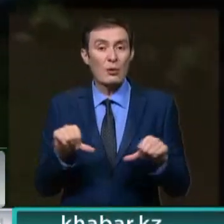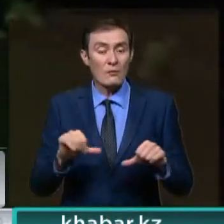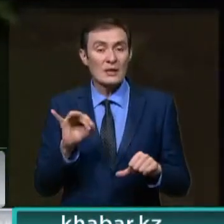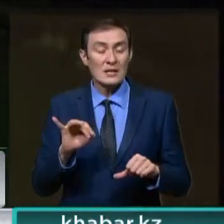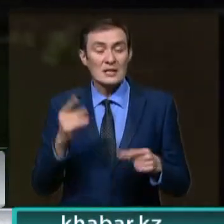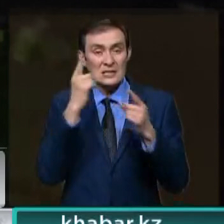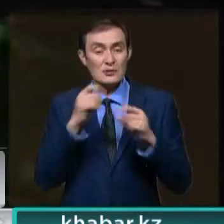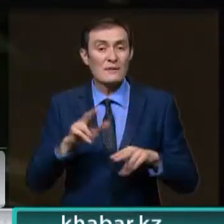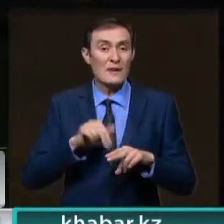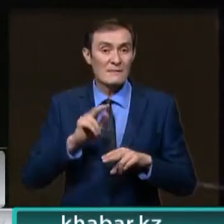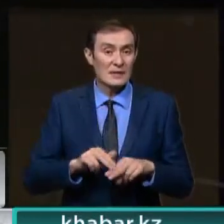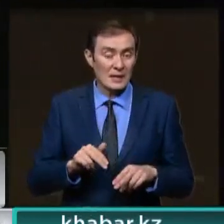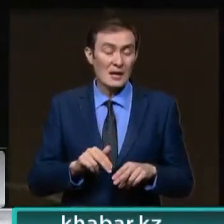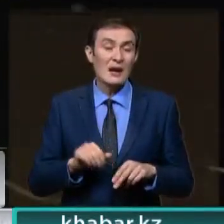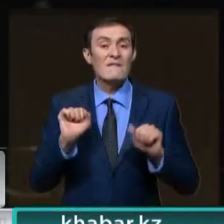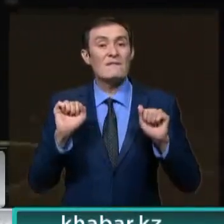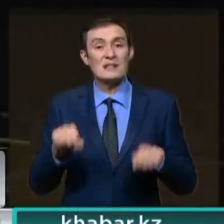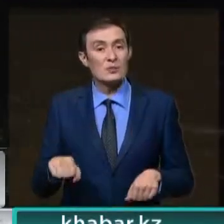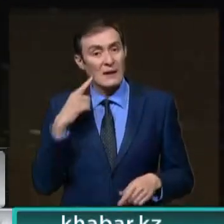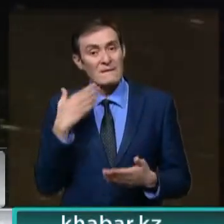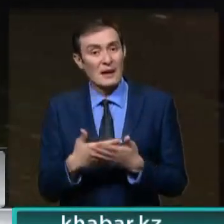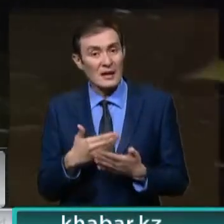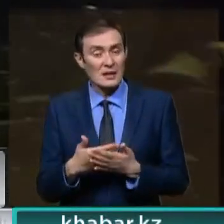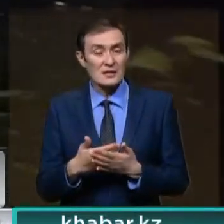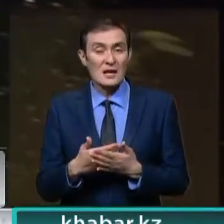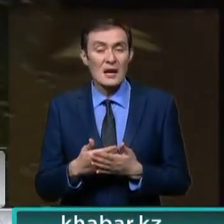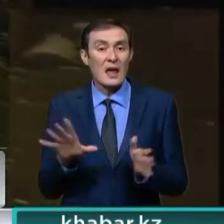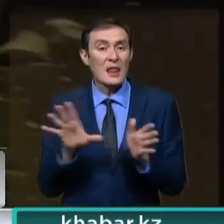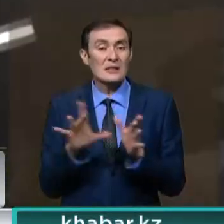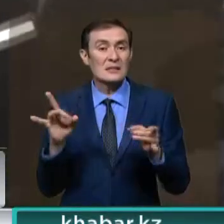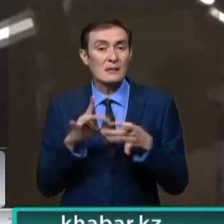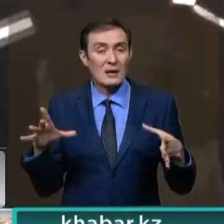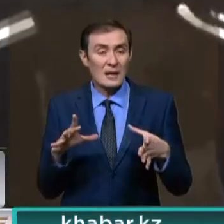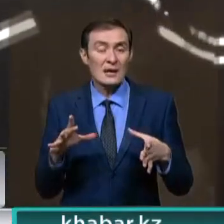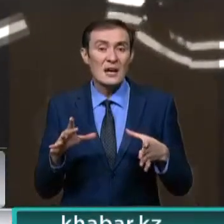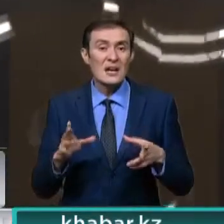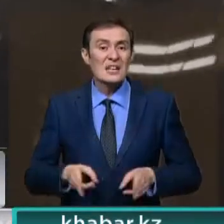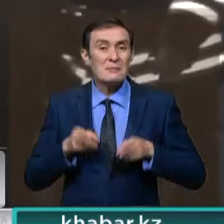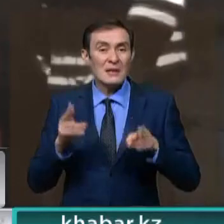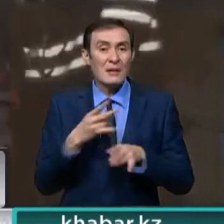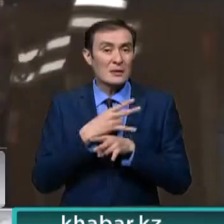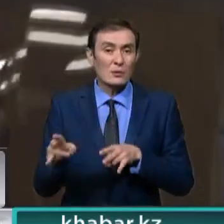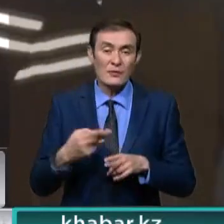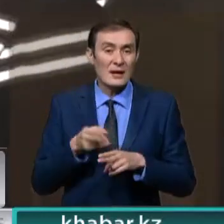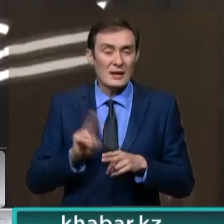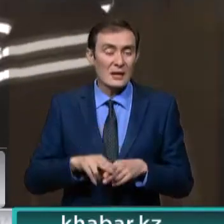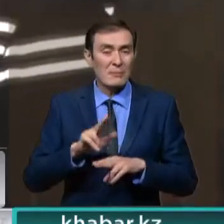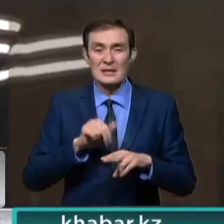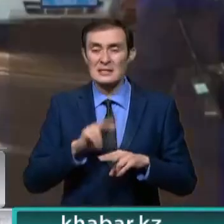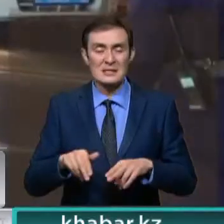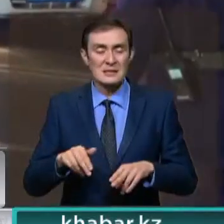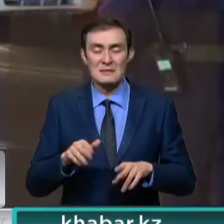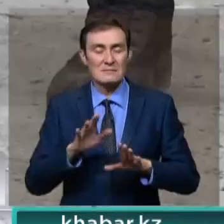как сообщают в МВД, не исключается вероятность короткого замыкания. Криминальную же подоплеку случившегося полицейские